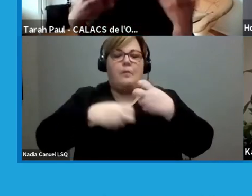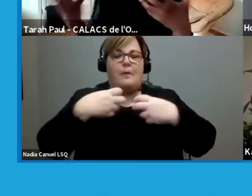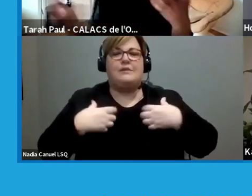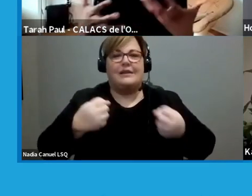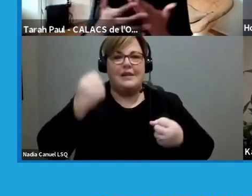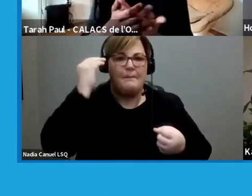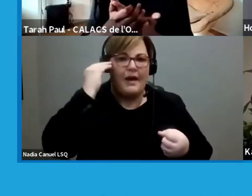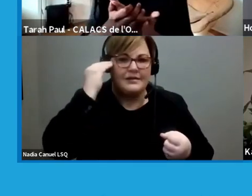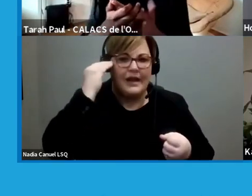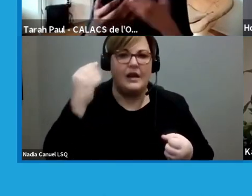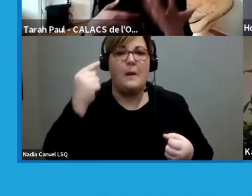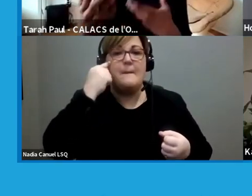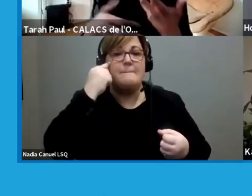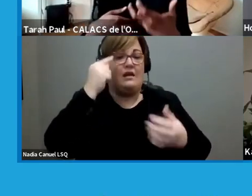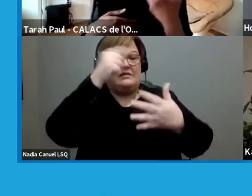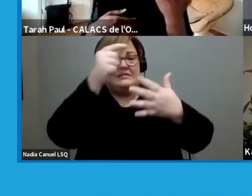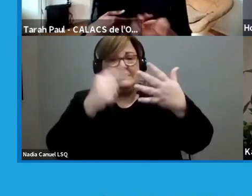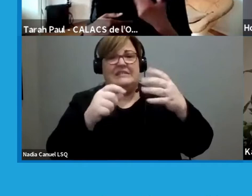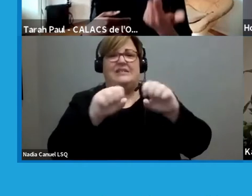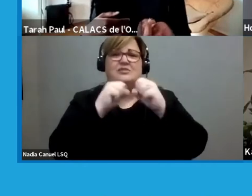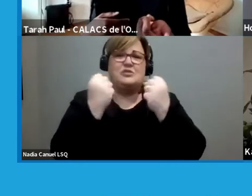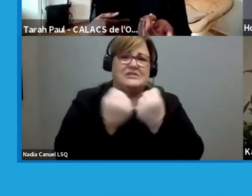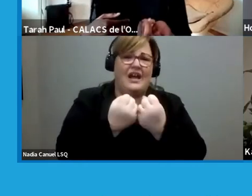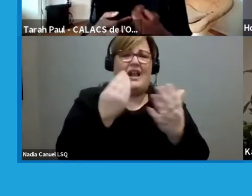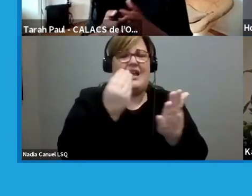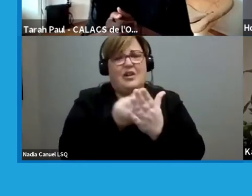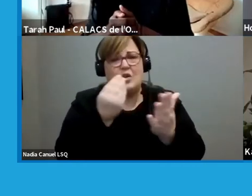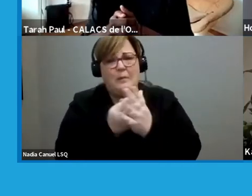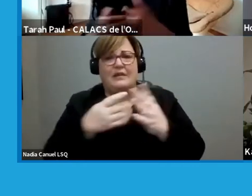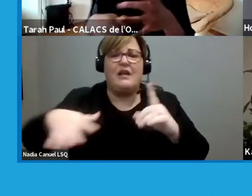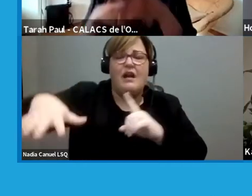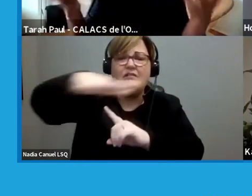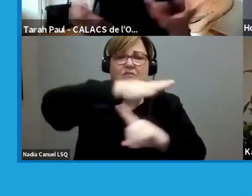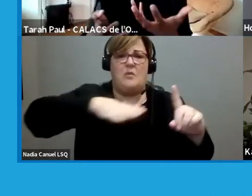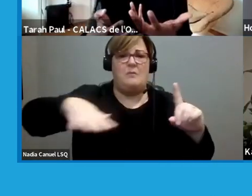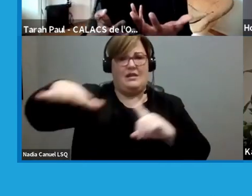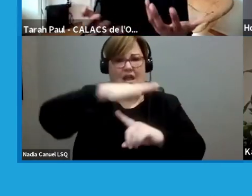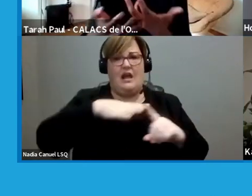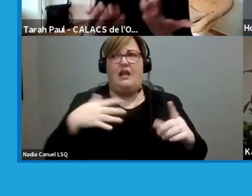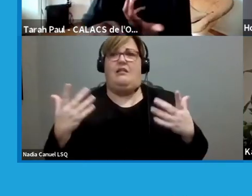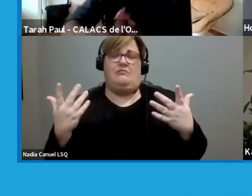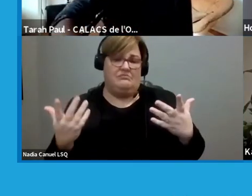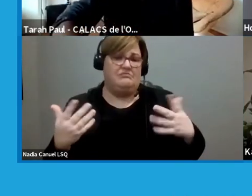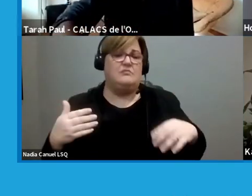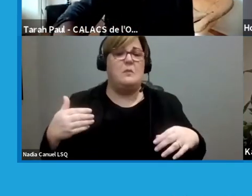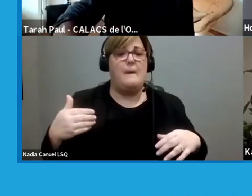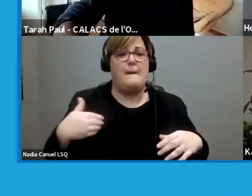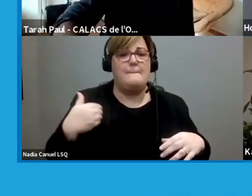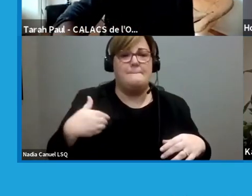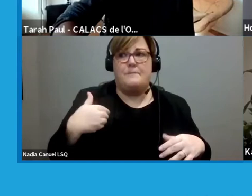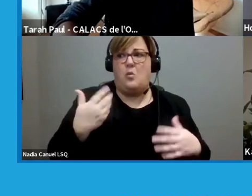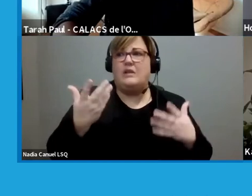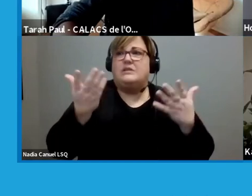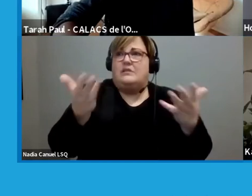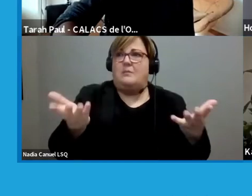Et on peut penser à toutes les conditions sociales, économiques, politiques et environnementales de pourquoi c'est cette